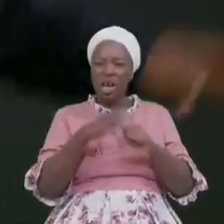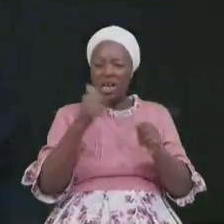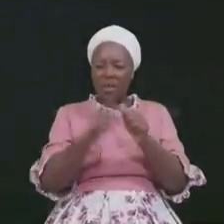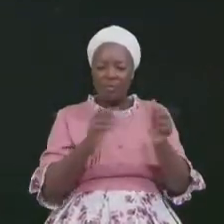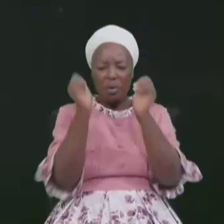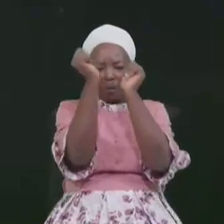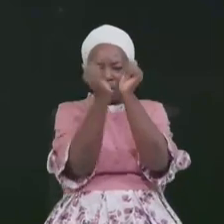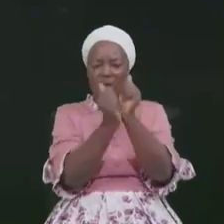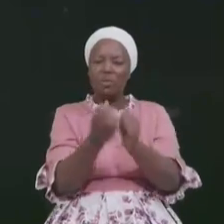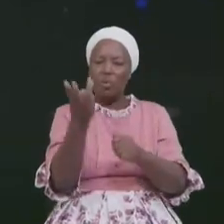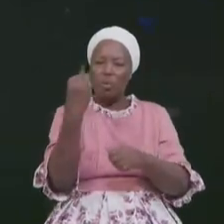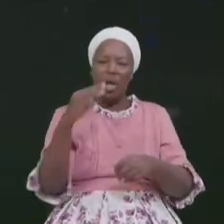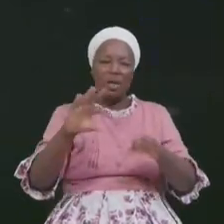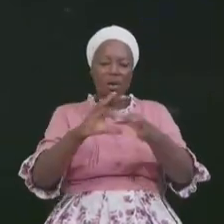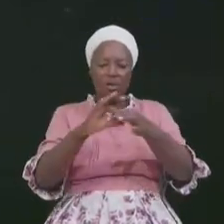furent brisés.